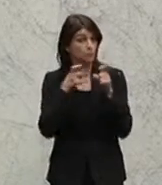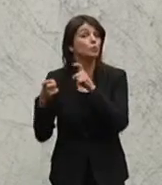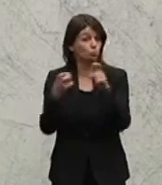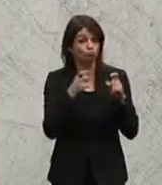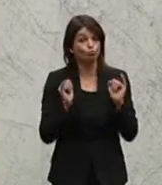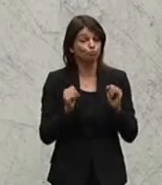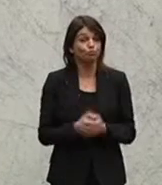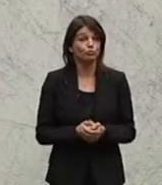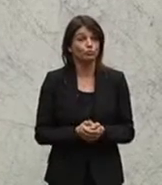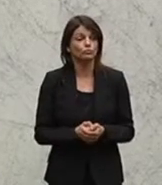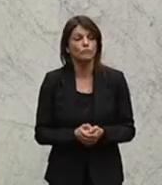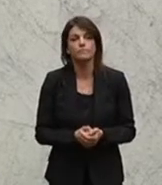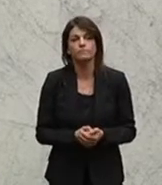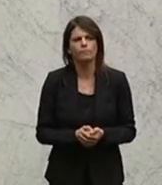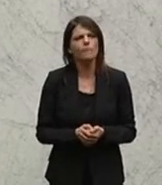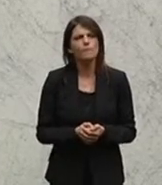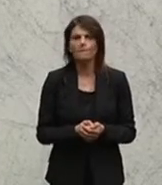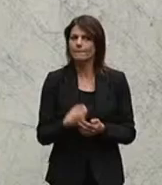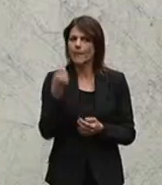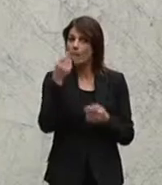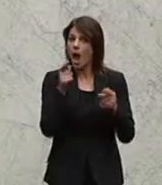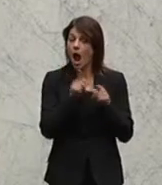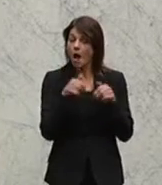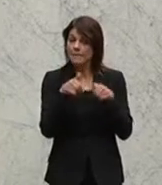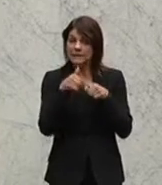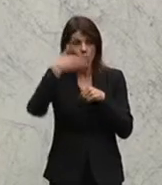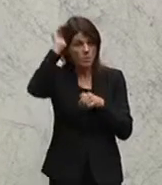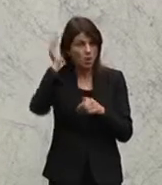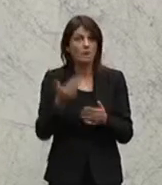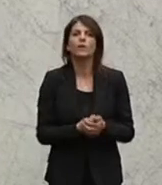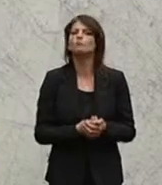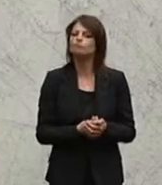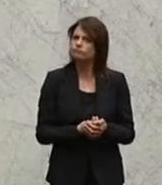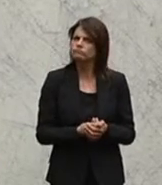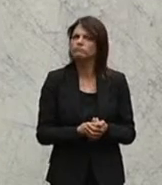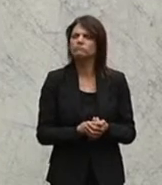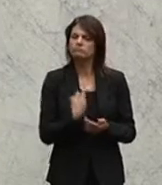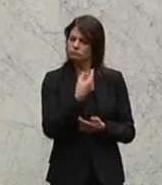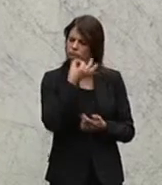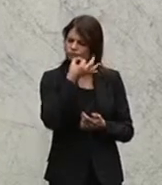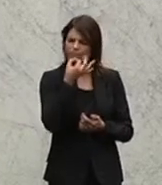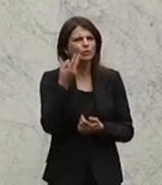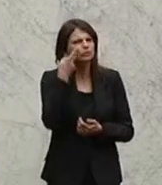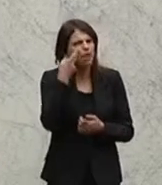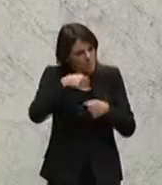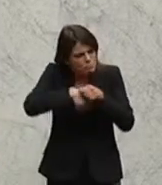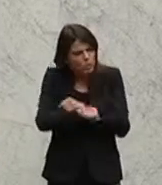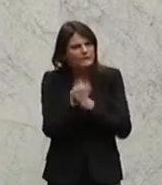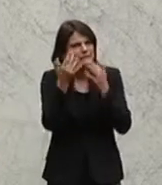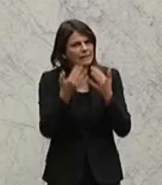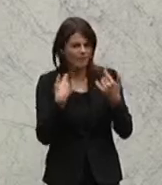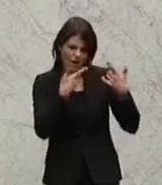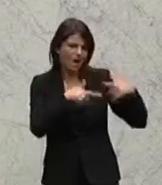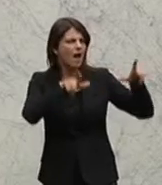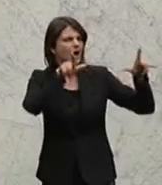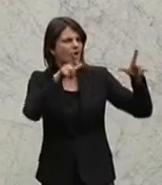glaube, auch der Minister Hundstorfer in der Darstellung der Geburtenzahlen auch ein Bild